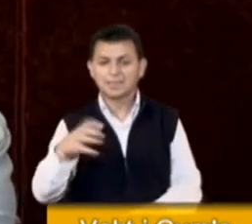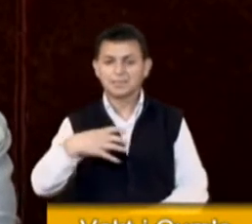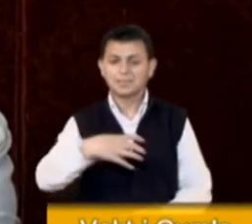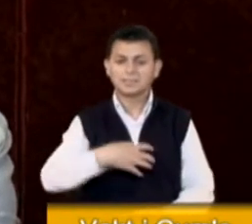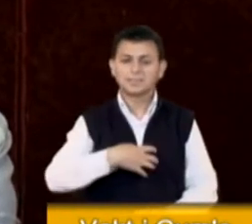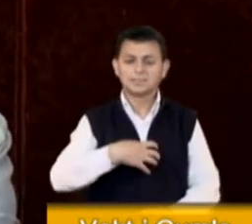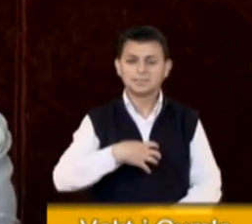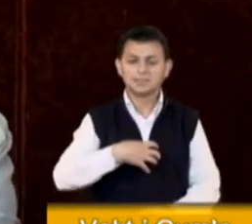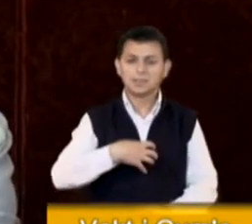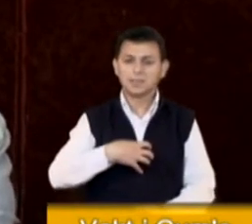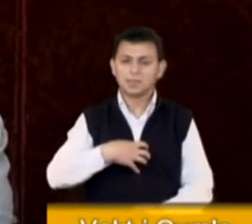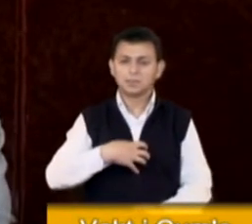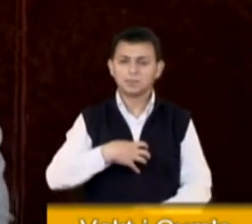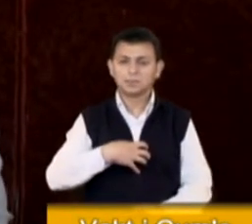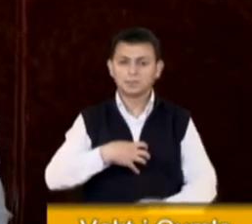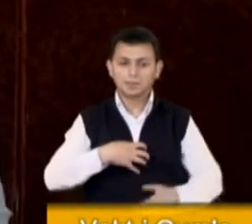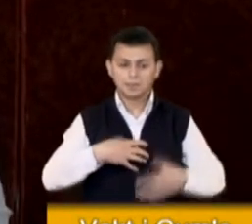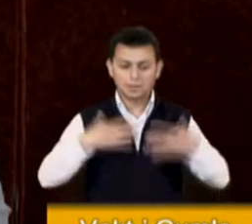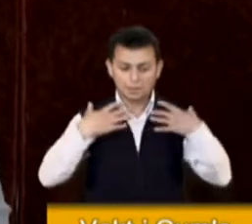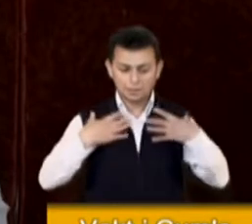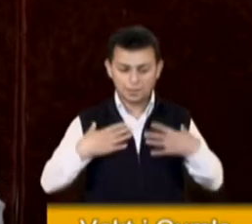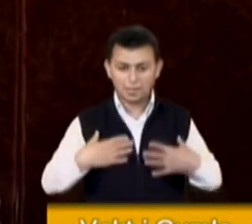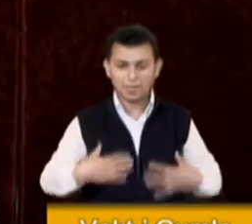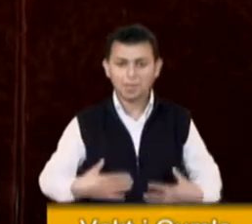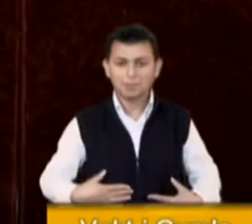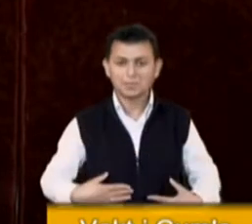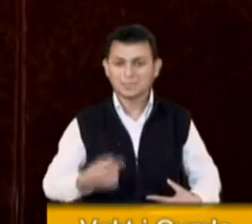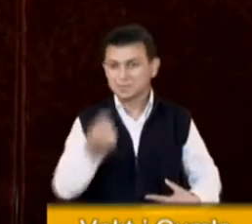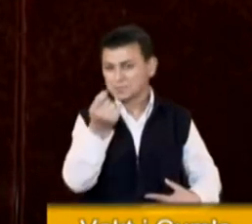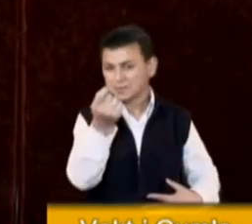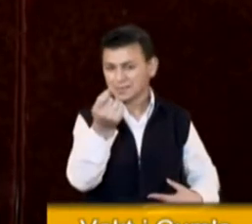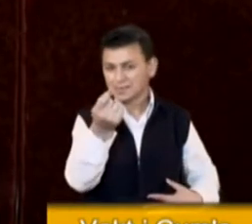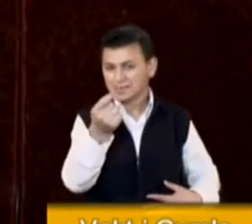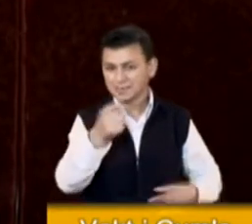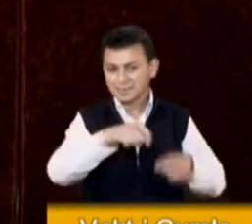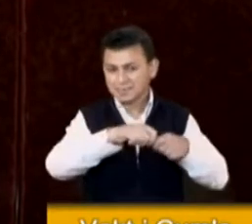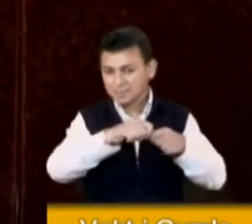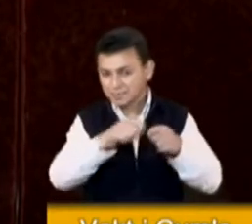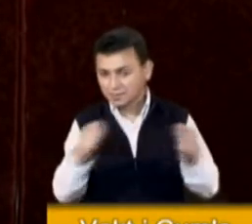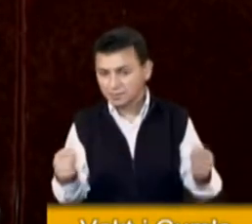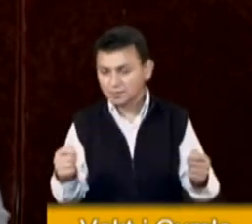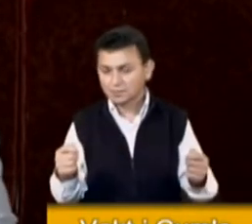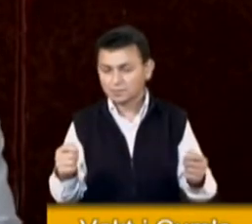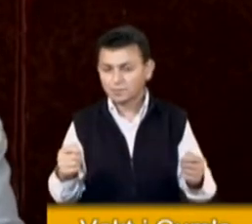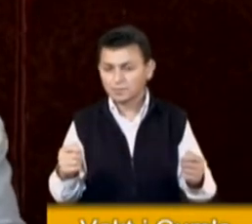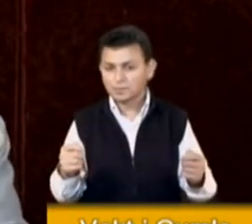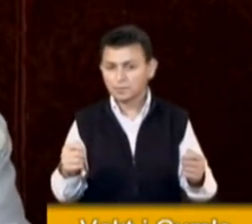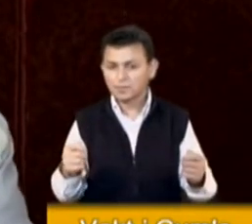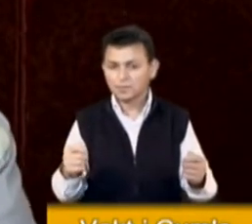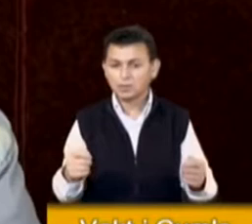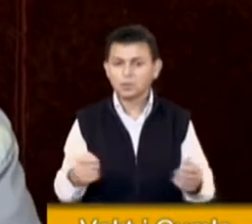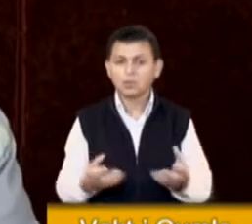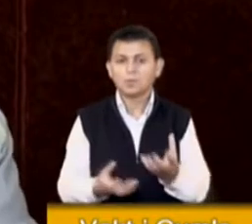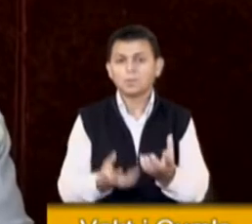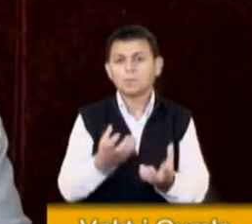nazar değen kişiye tütsü vermek muhteremler. Eğer görürse zaten elbisesinden bir parça falan alındığını hırsızlıktan mahkemeye verir,